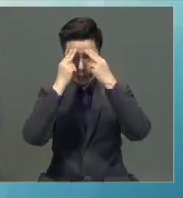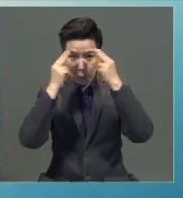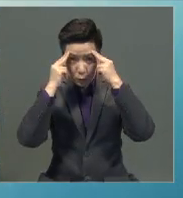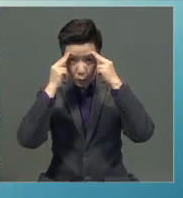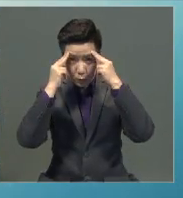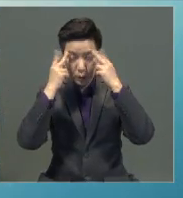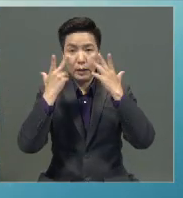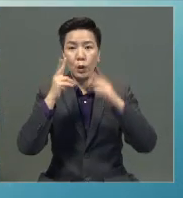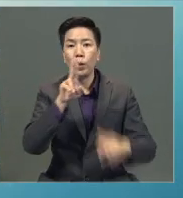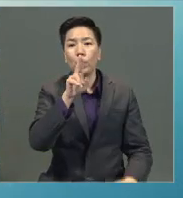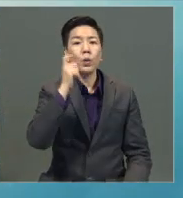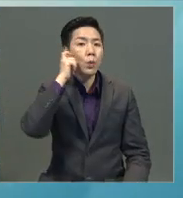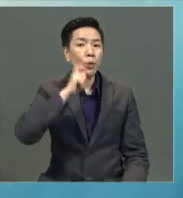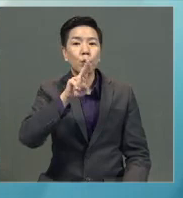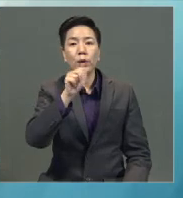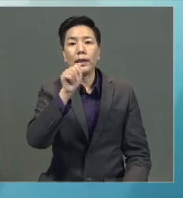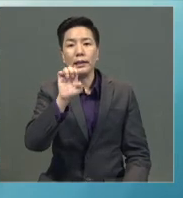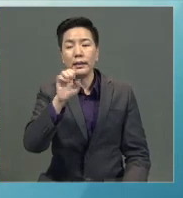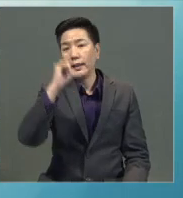สัปดาห์นี้มีผู้ที่ติดเชื้อเข้ามากับประเทศใดบ้างนะครับก็นำเรียงซ้ายมือเอาไว้เนี่ยนะครับมีสิประเทศครับจากคูเวตจากซาอุดิอาระเบียจากuae